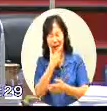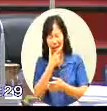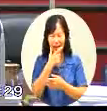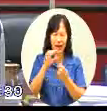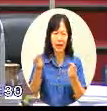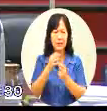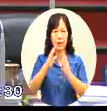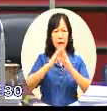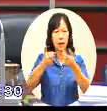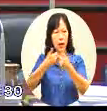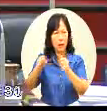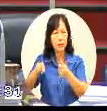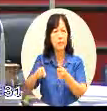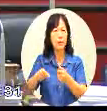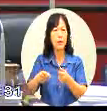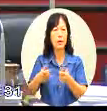员。